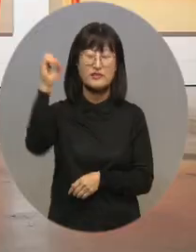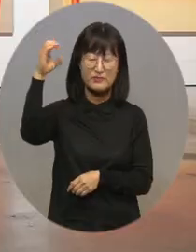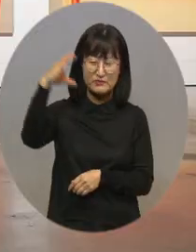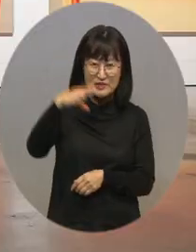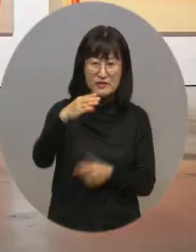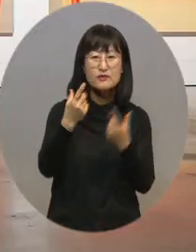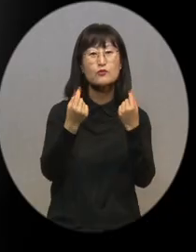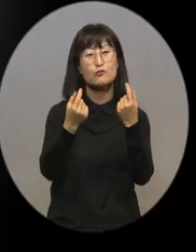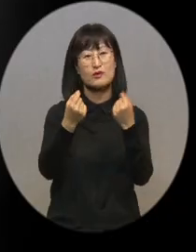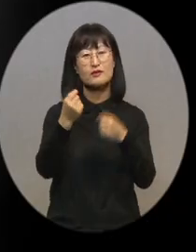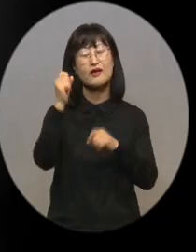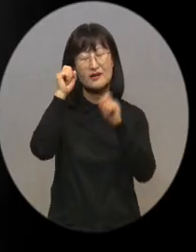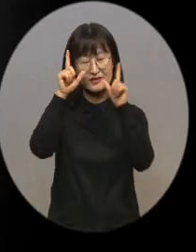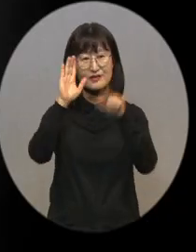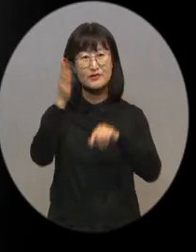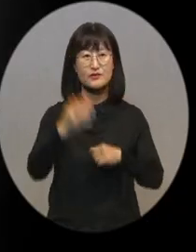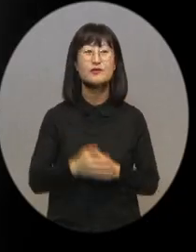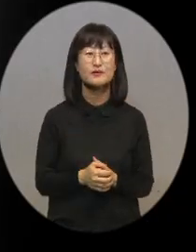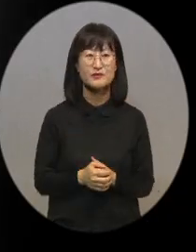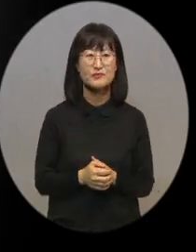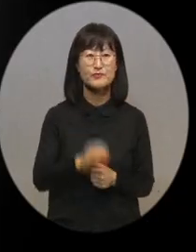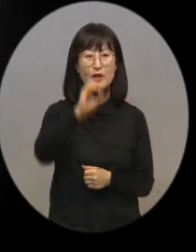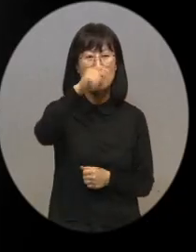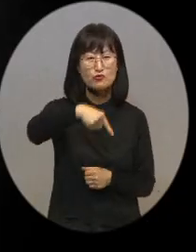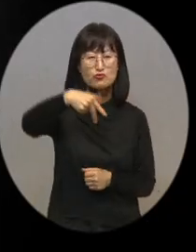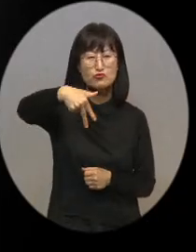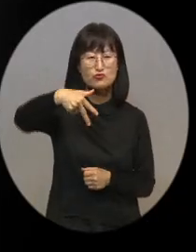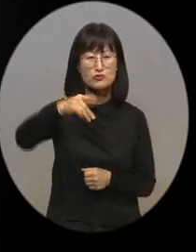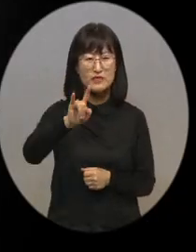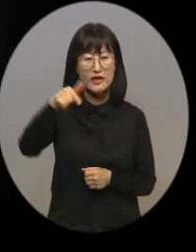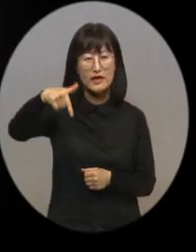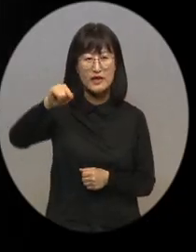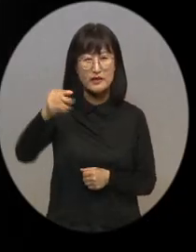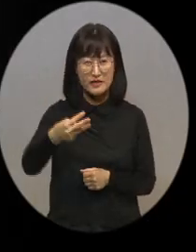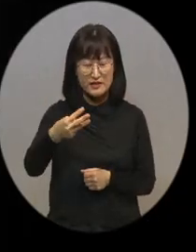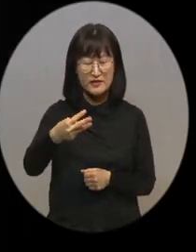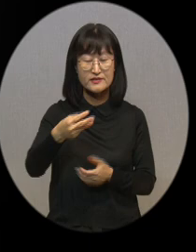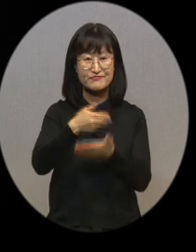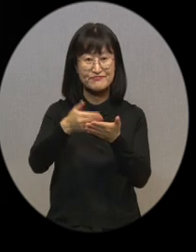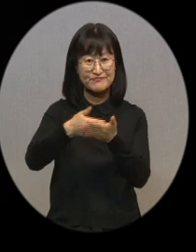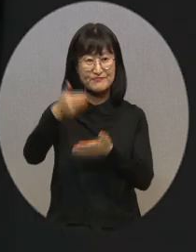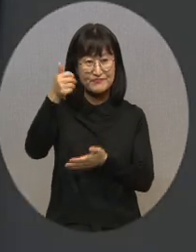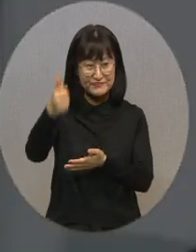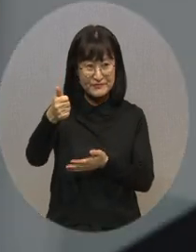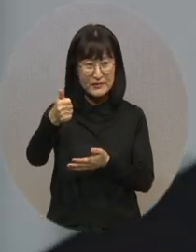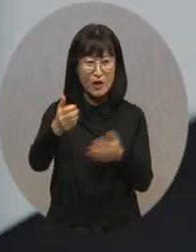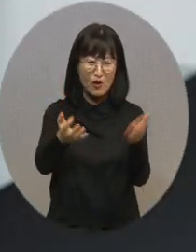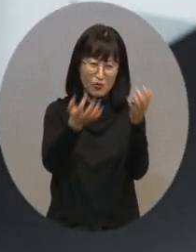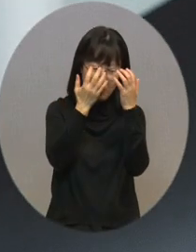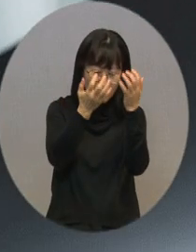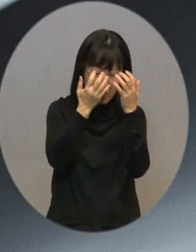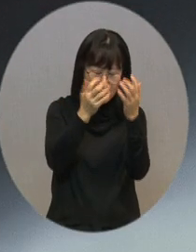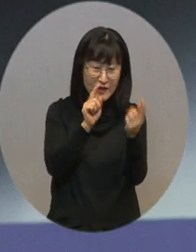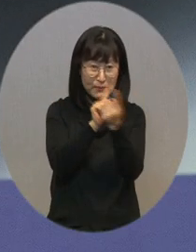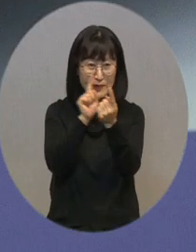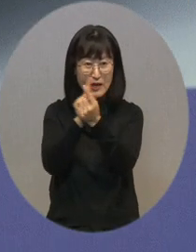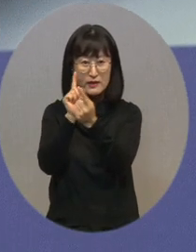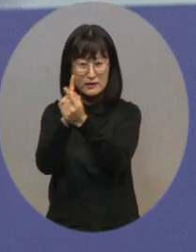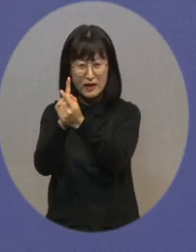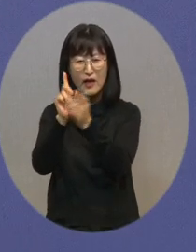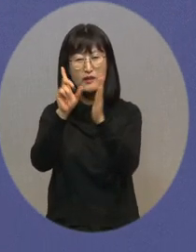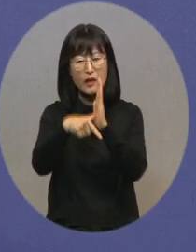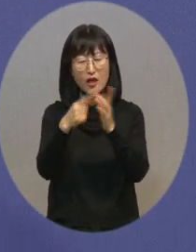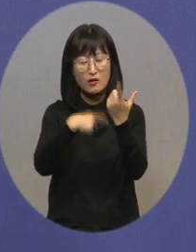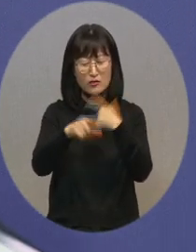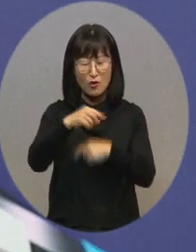깨닫습니다. 우재길 작가는 작가로서 고난과 시련을 마주할 때마다 더 치열히